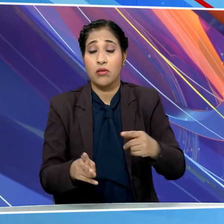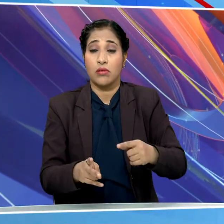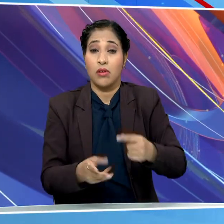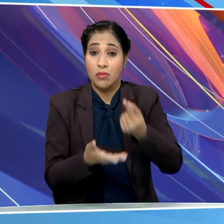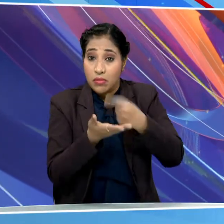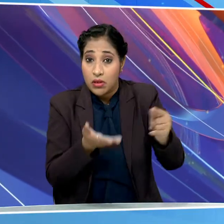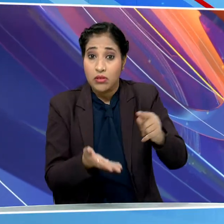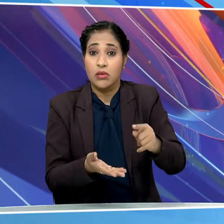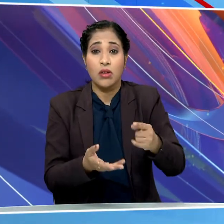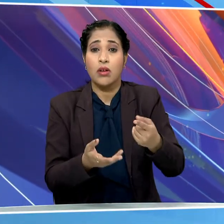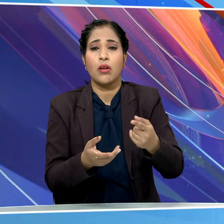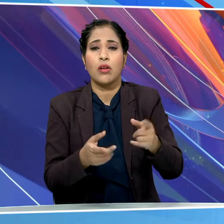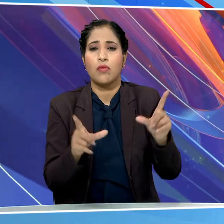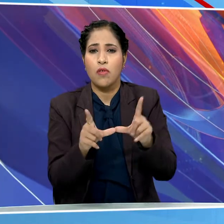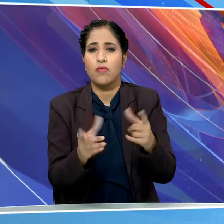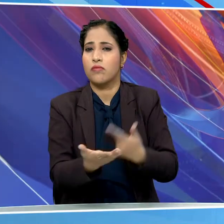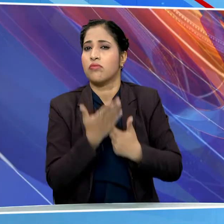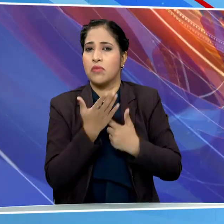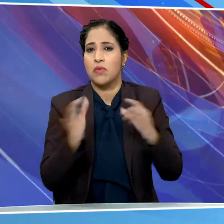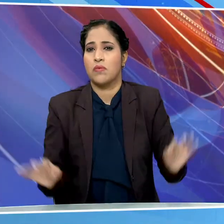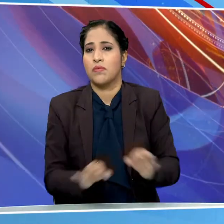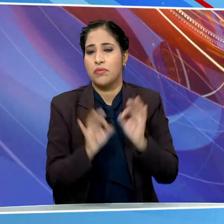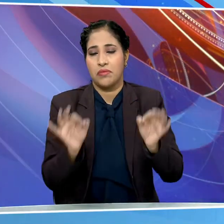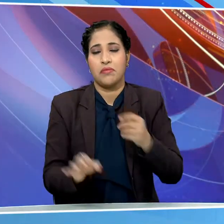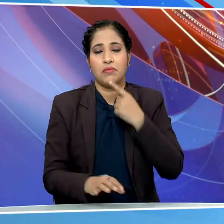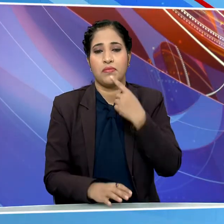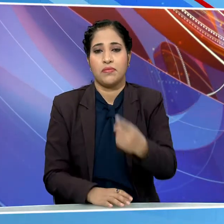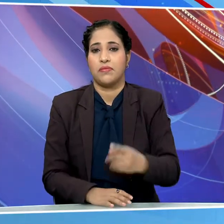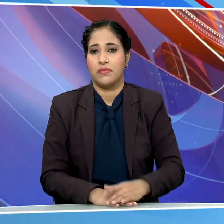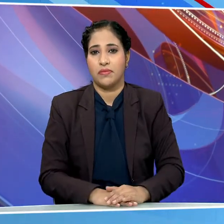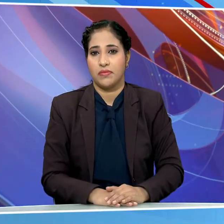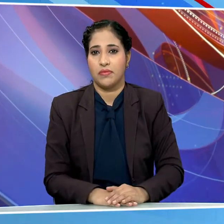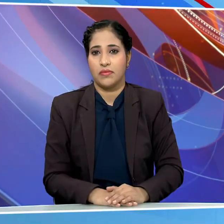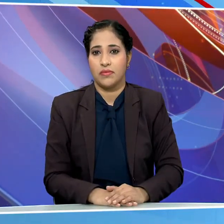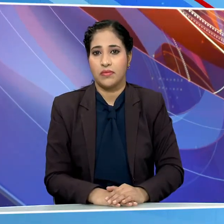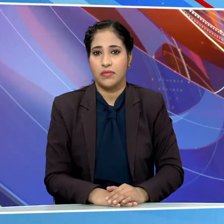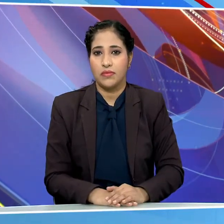लिए कोई सार्वजनिक सबूत उपलब्ध नहीं कराया है।